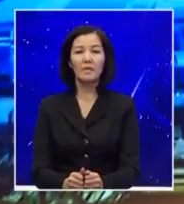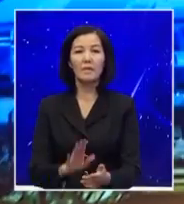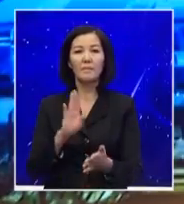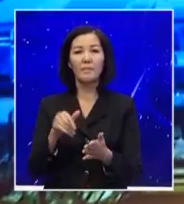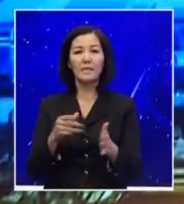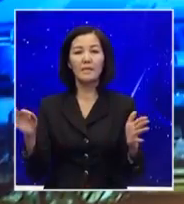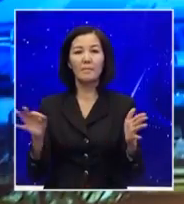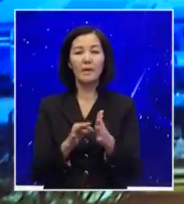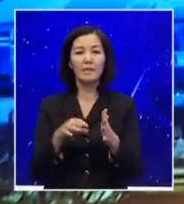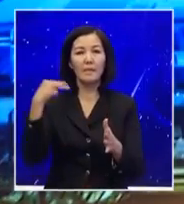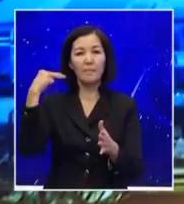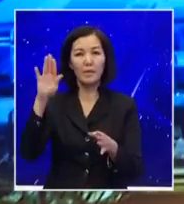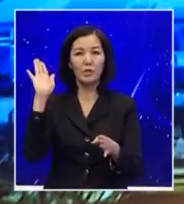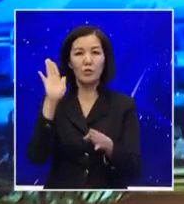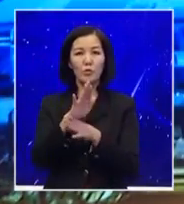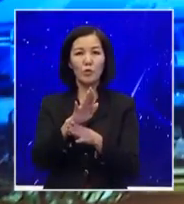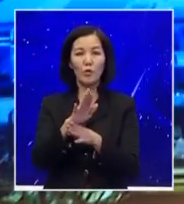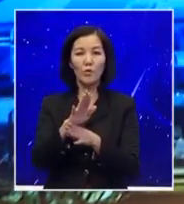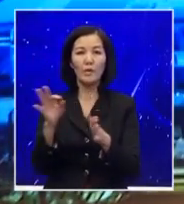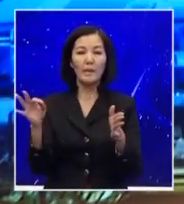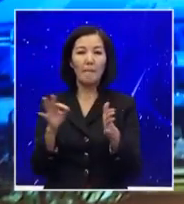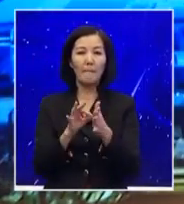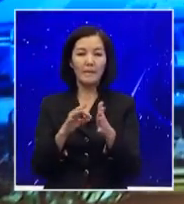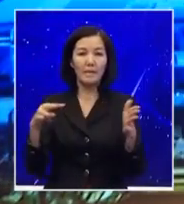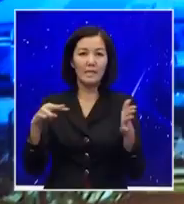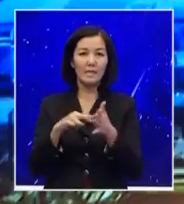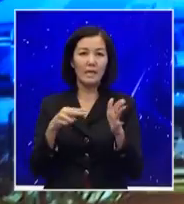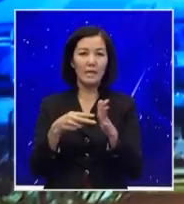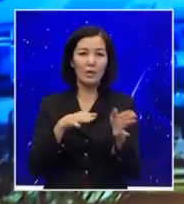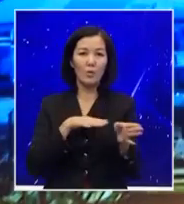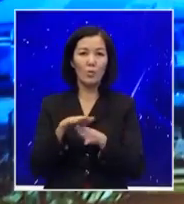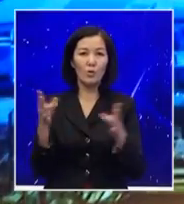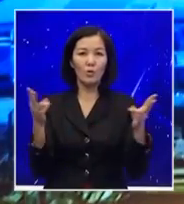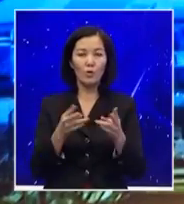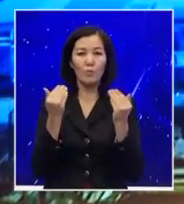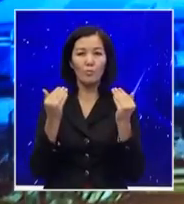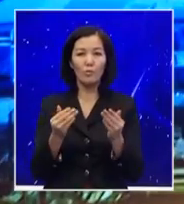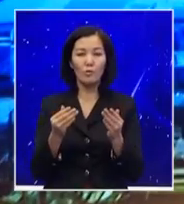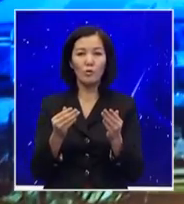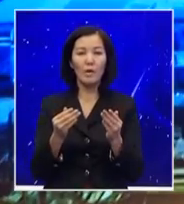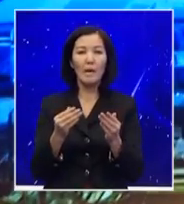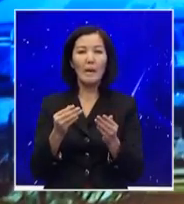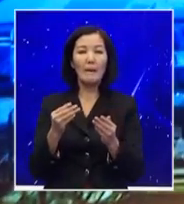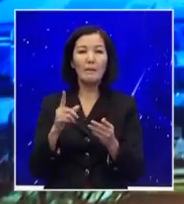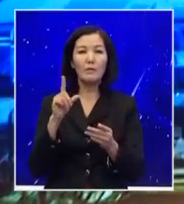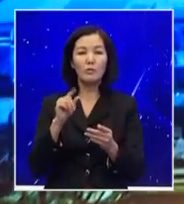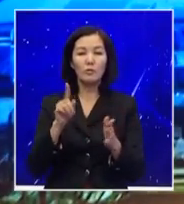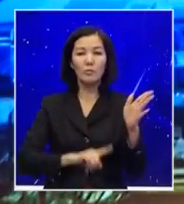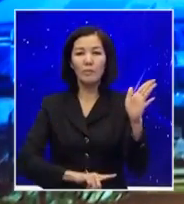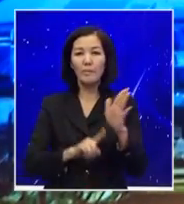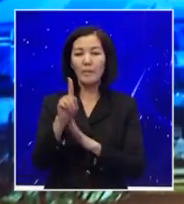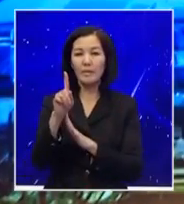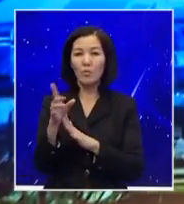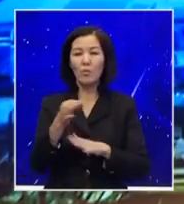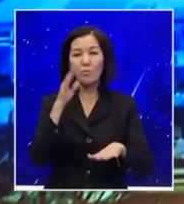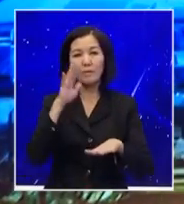Басты мақсат президент жолдауы жүктеген міндет межелерді еңсеру. Бүгін жұмыс аптасын аппарат жиынмен бастаған облыс әкімі Амандық Баталов